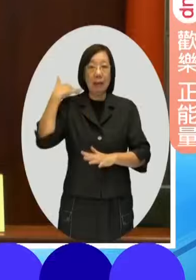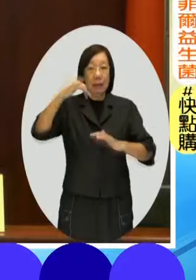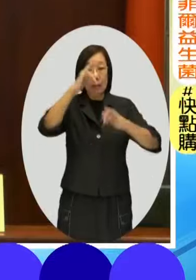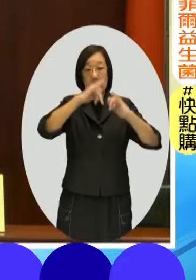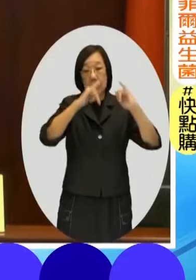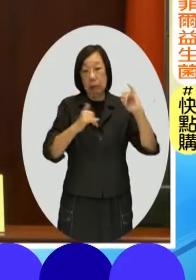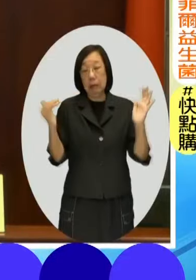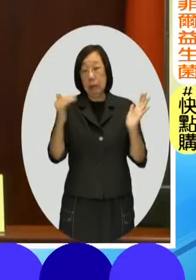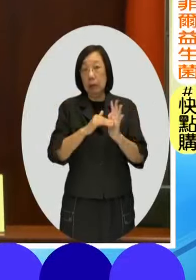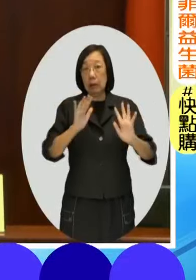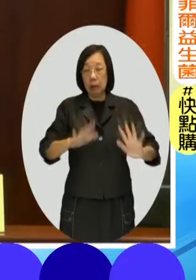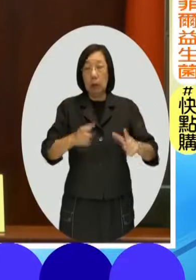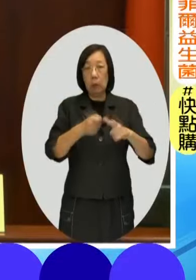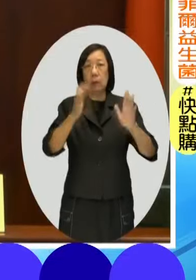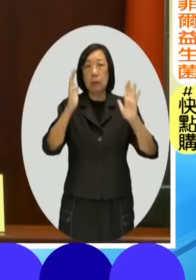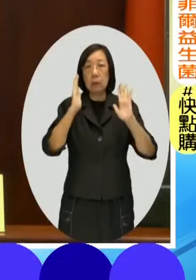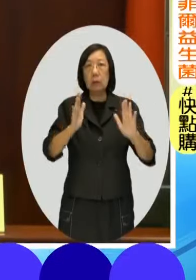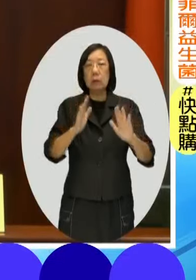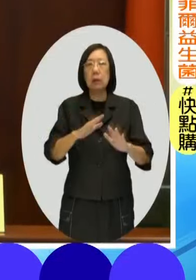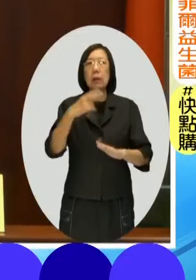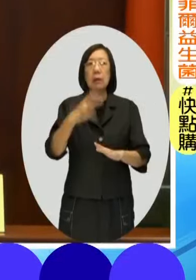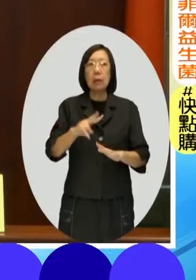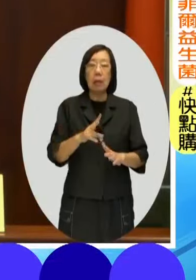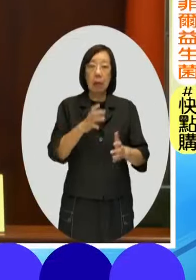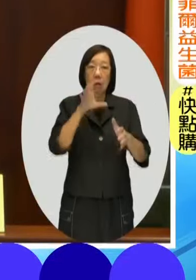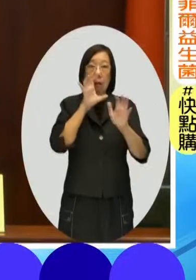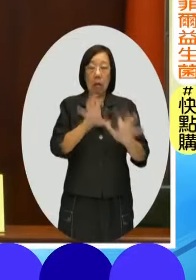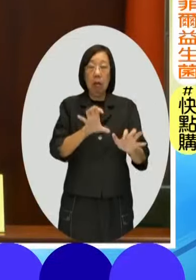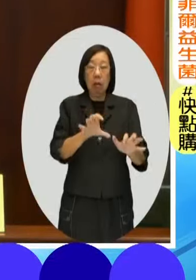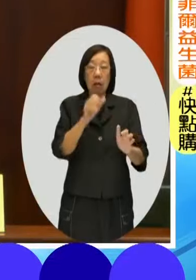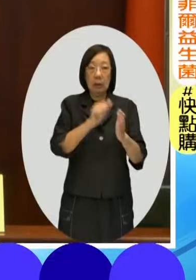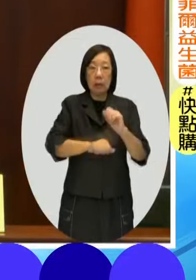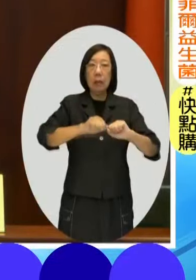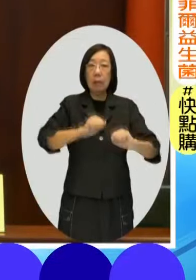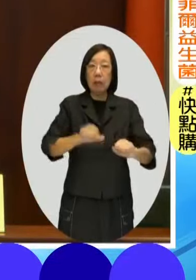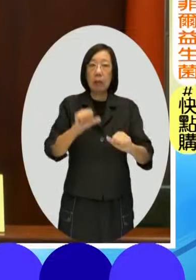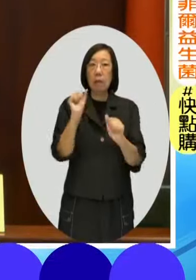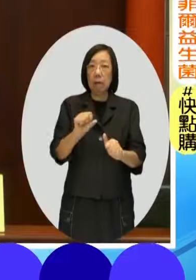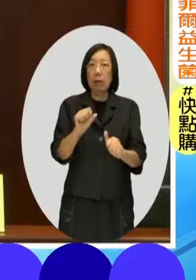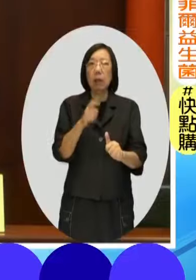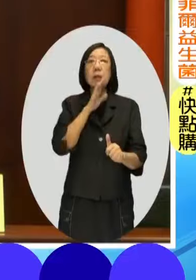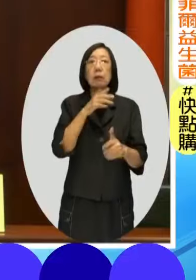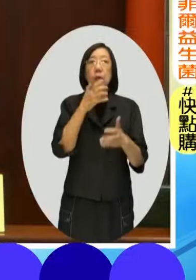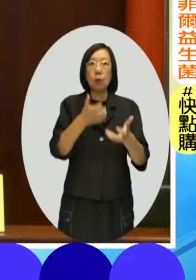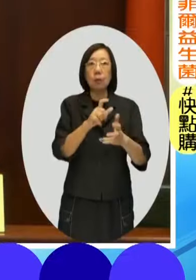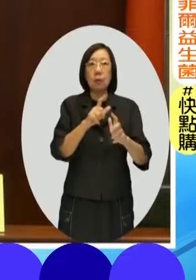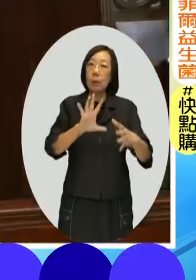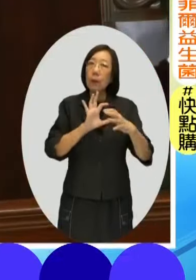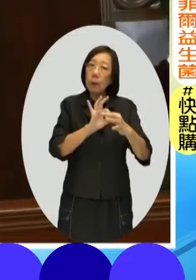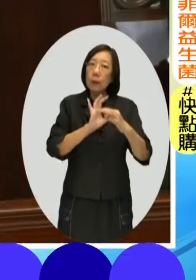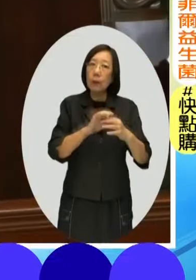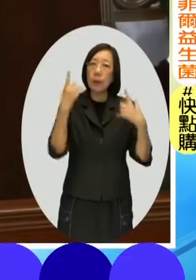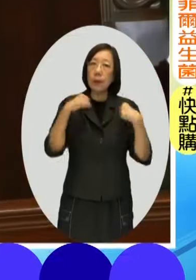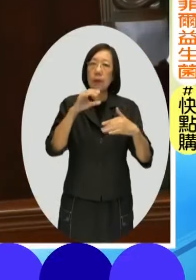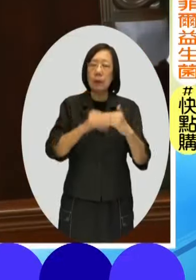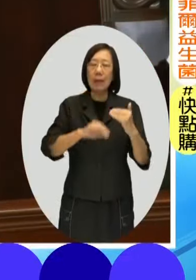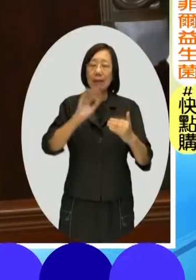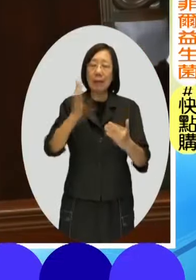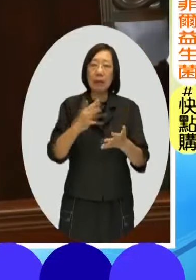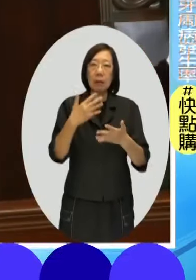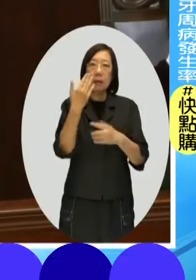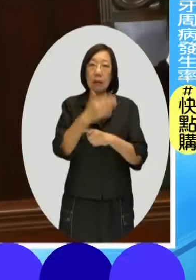来一个是什么？很简单，就是要这个装病，对吧？就是装有精神病患。所以你先拿到精神病患，然后再杀